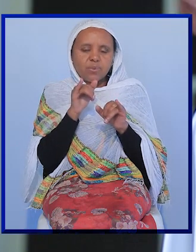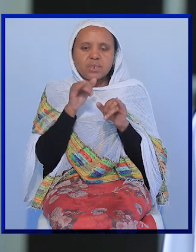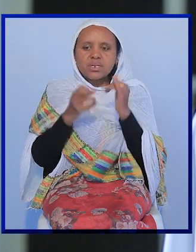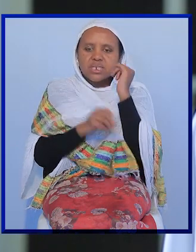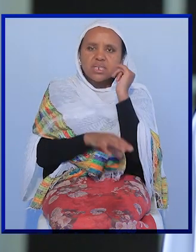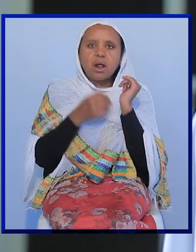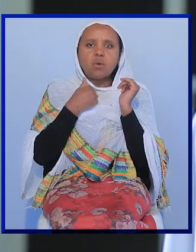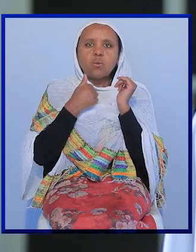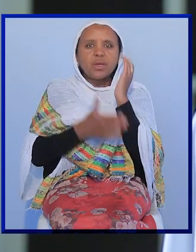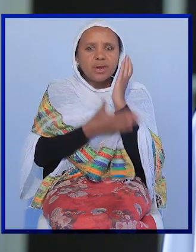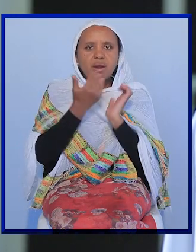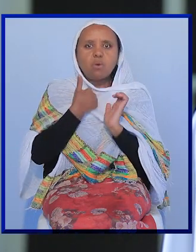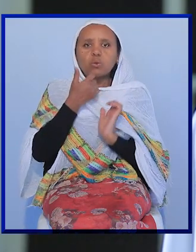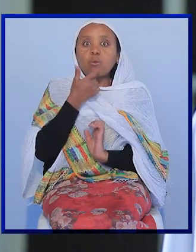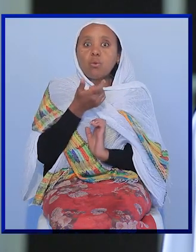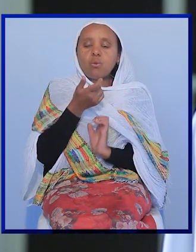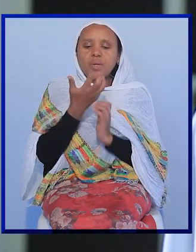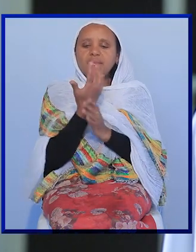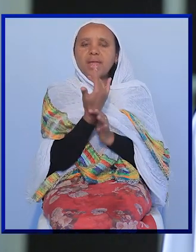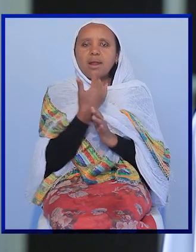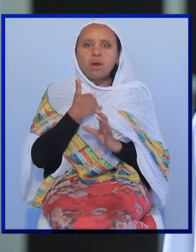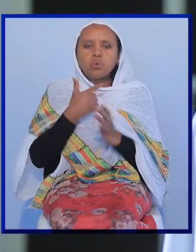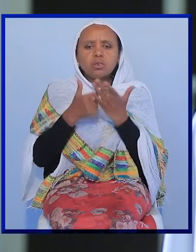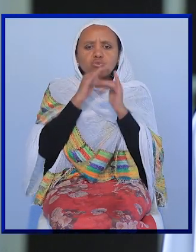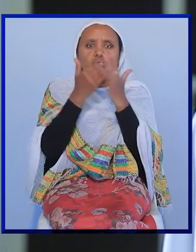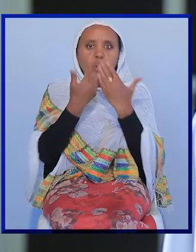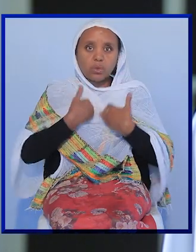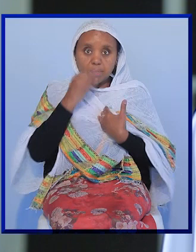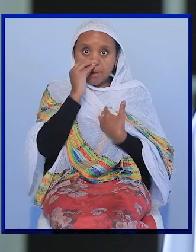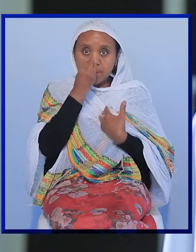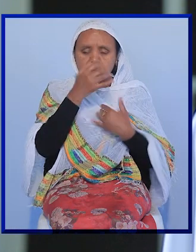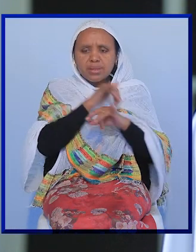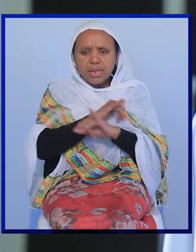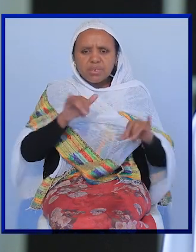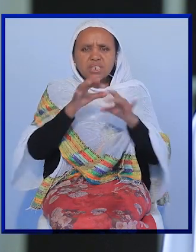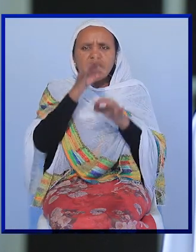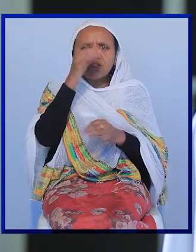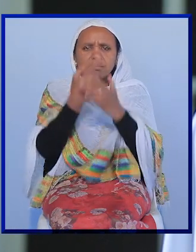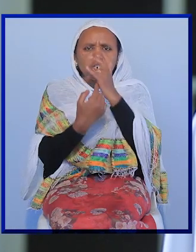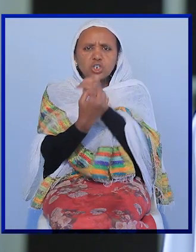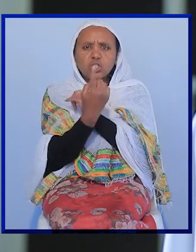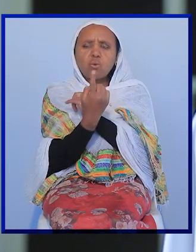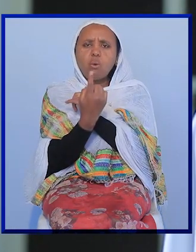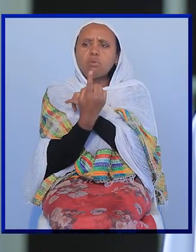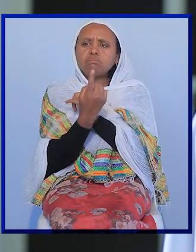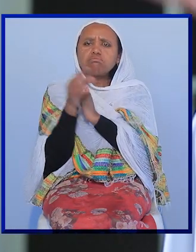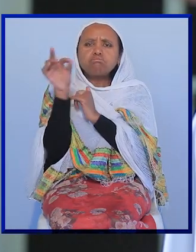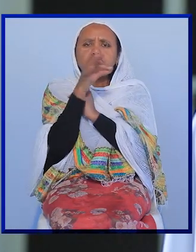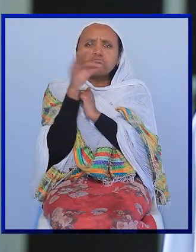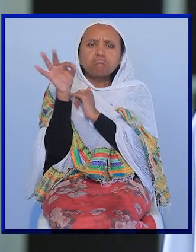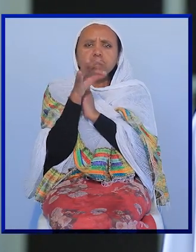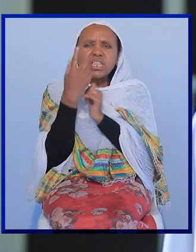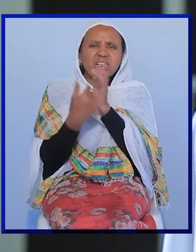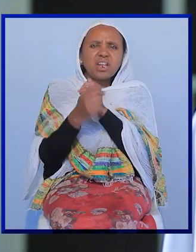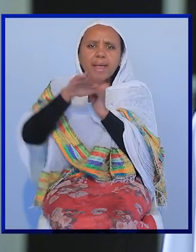ስር አለው፣ ግንድ አለው፣ ተክሉ ቅጠል አለው፣ እነዚህ ሁሉ አሉ። ልክ እንዲሁ ነፍስም ብቸኛ አንዱ ዝም ብላ የምትወዛወዝ